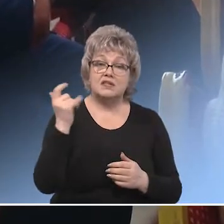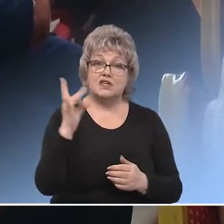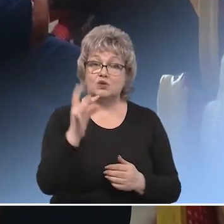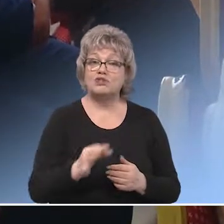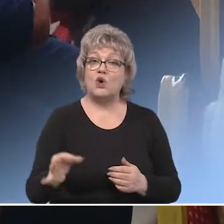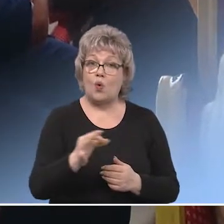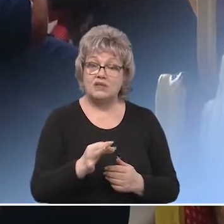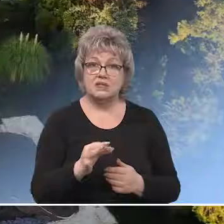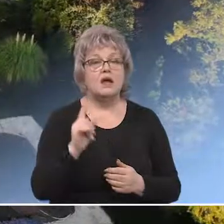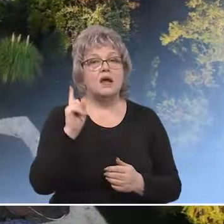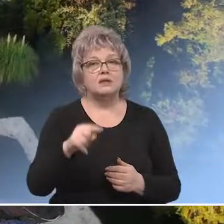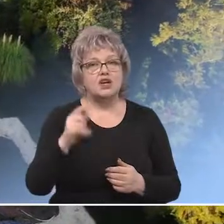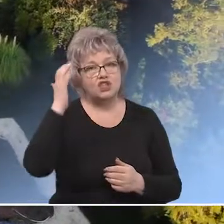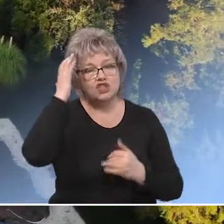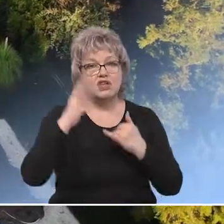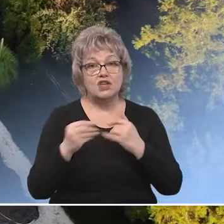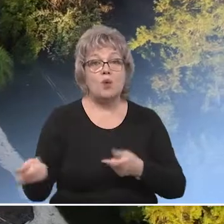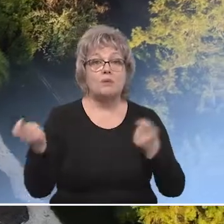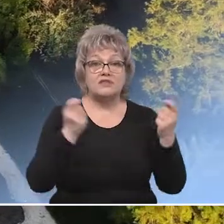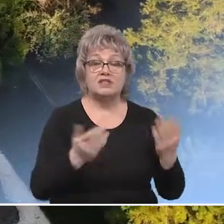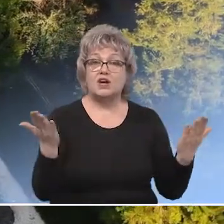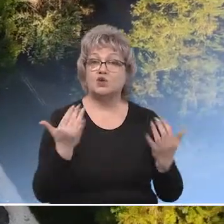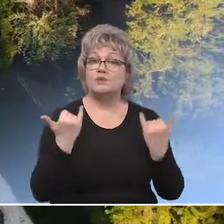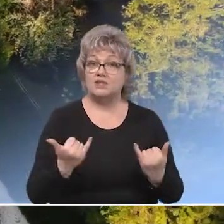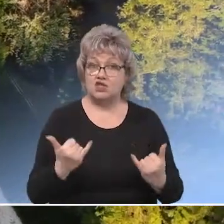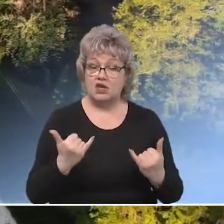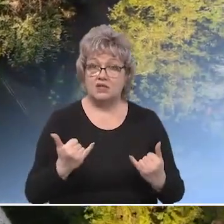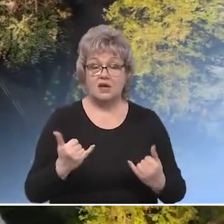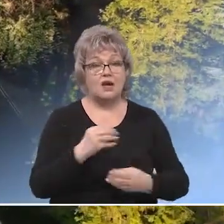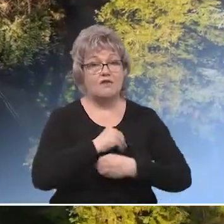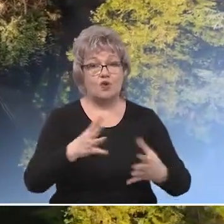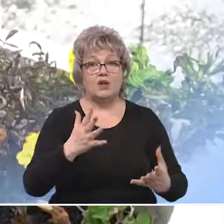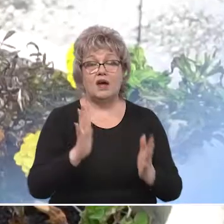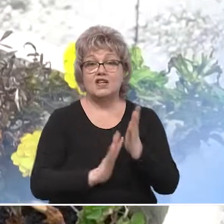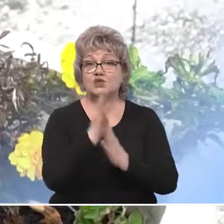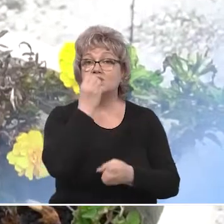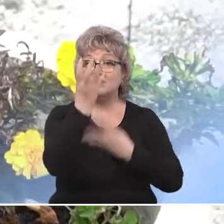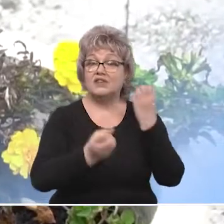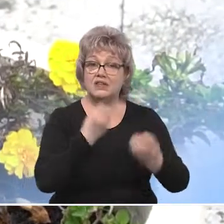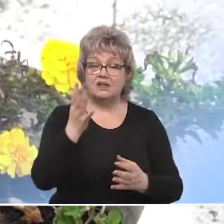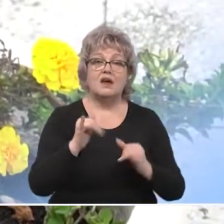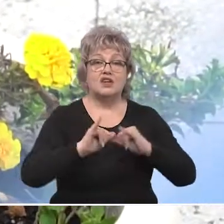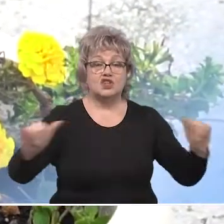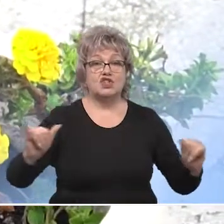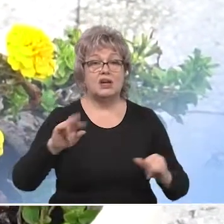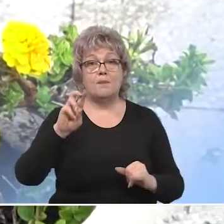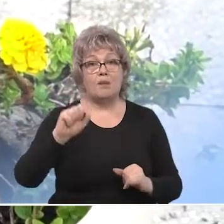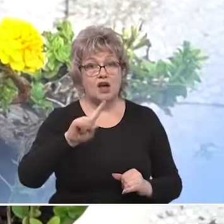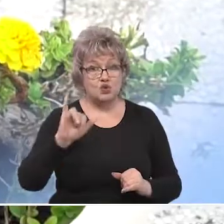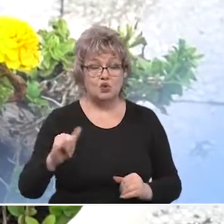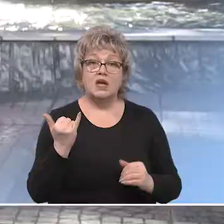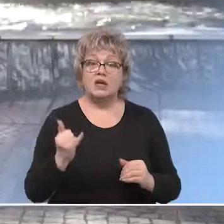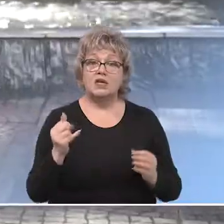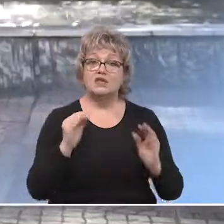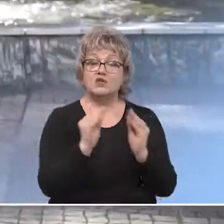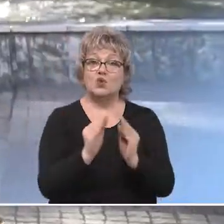хозяйств Ростовской области. Даже чернозем привозили, на котором сейчас буйно растут цветы. Сохранили и расширили базу. И самое